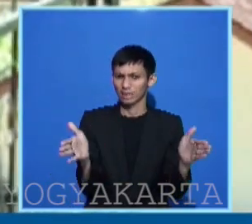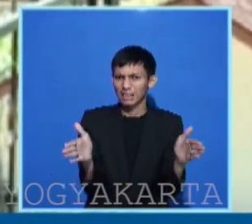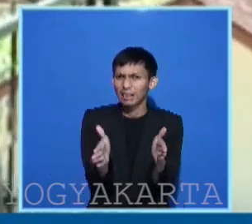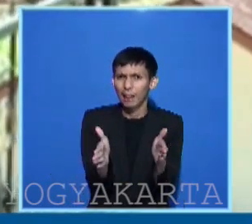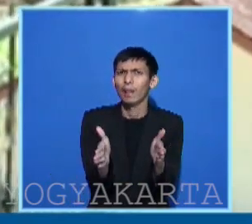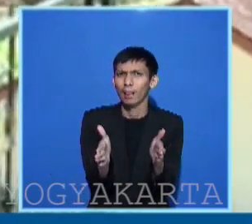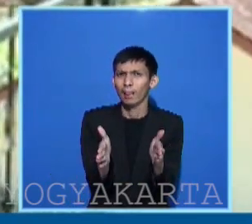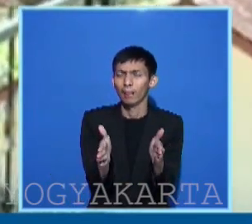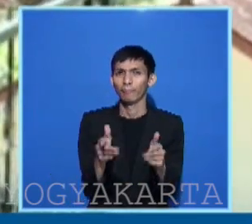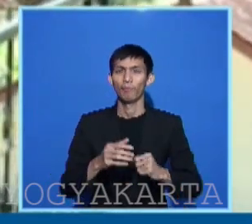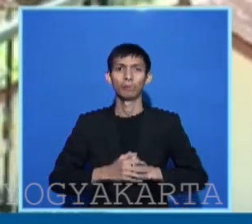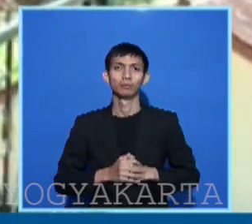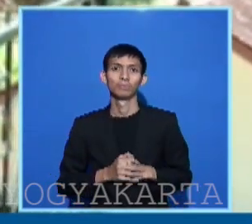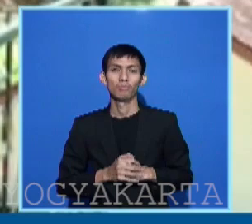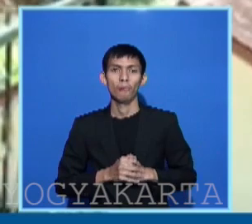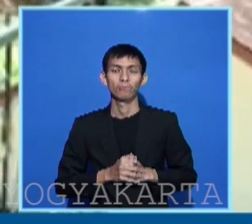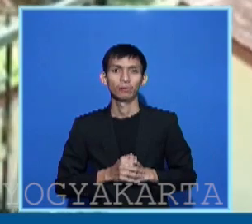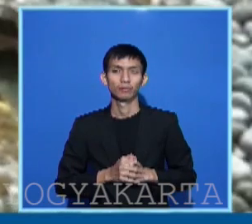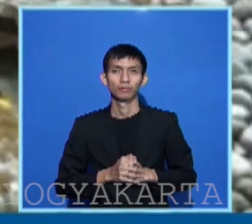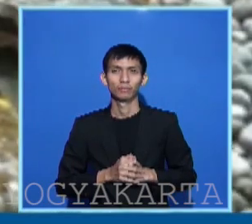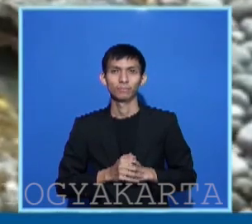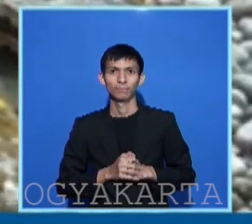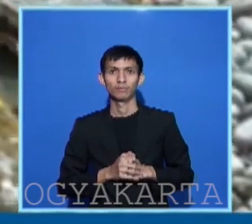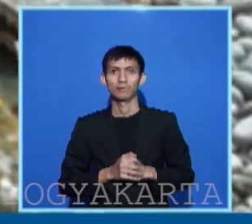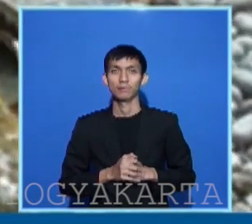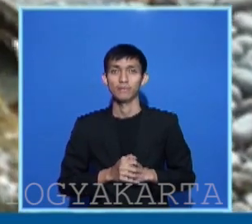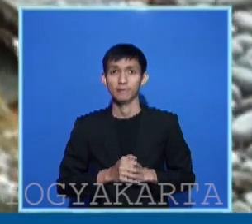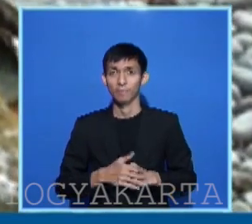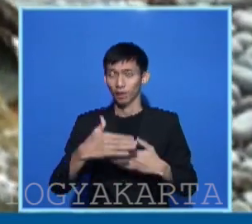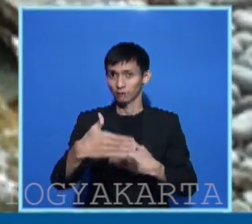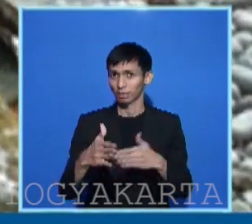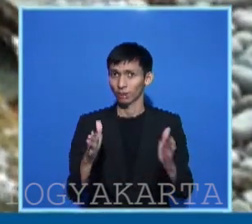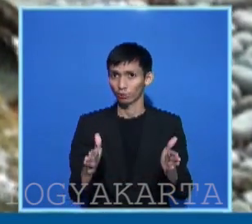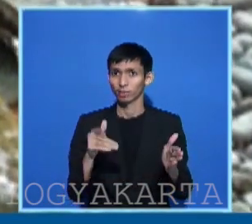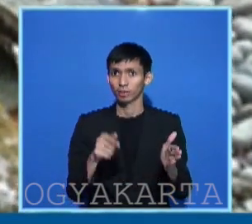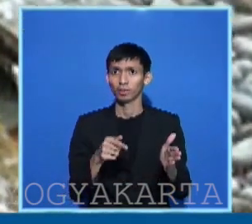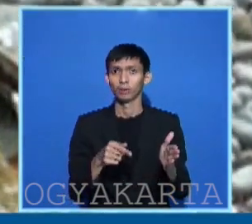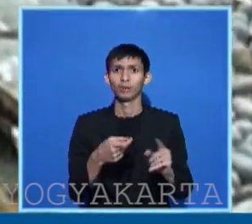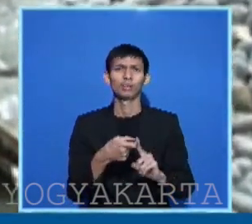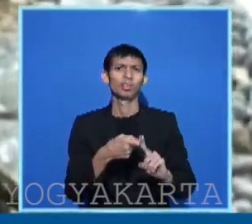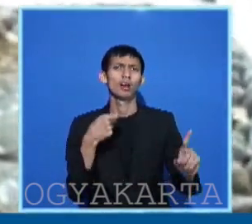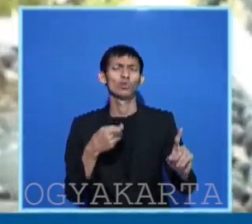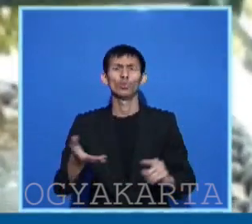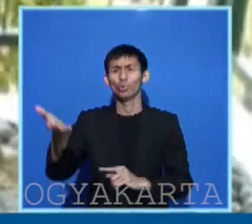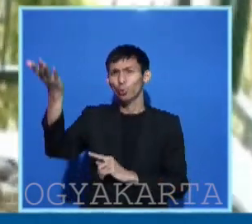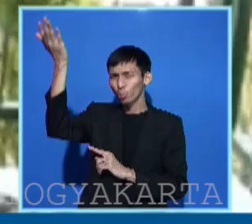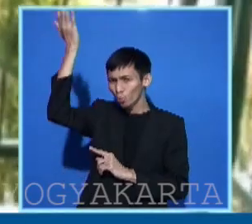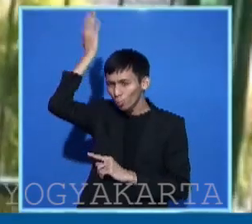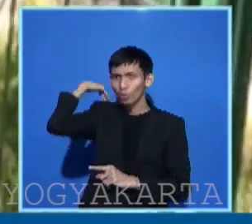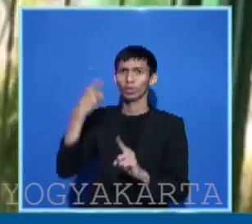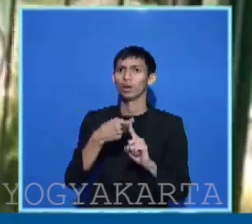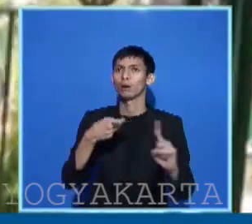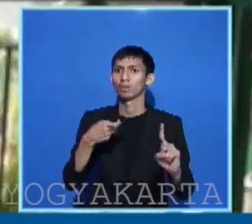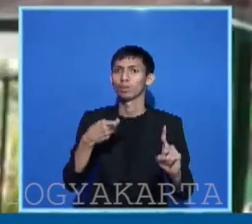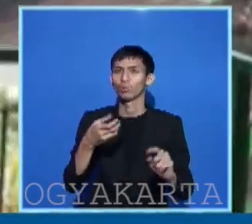kebonharjo samigalu Kulon Progo kaduki situs meniko mojotakan dilarang naliko zaman Majapahit Joyo kything